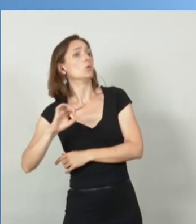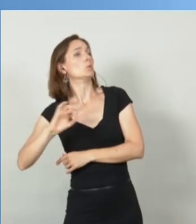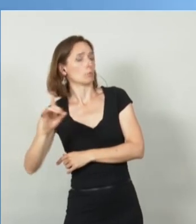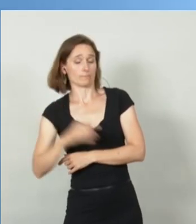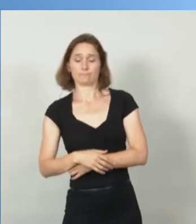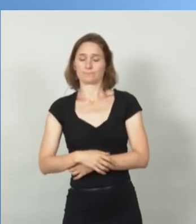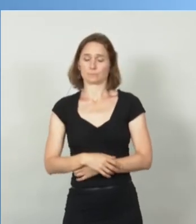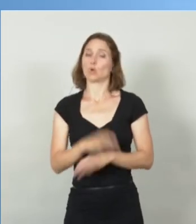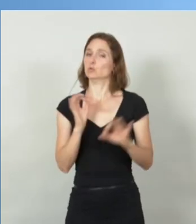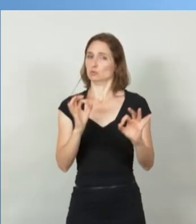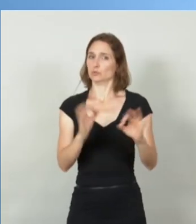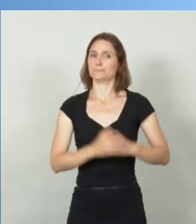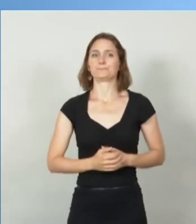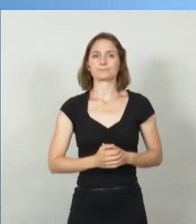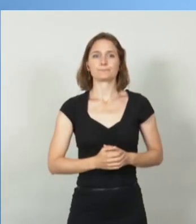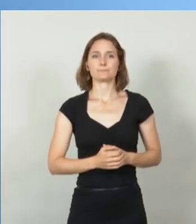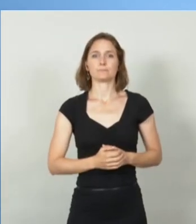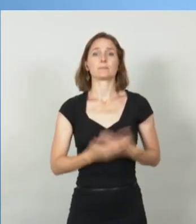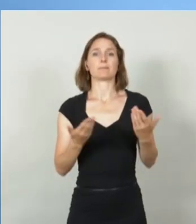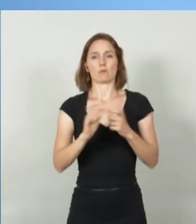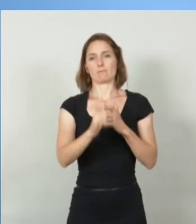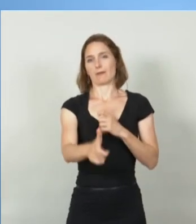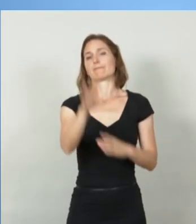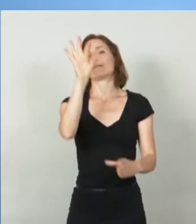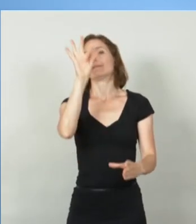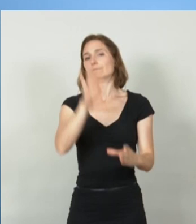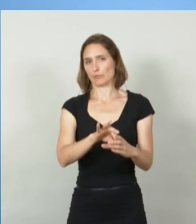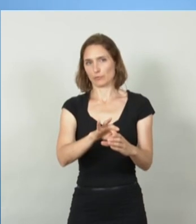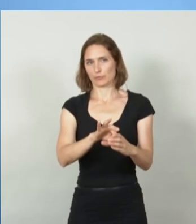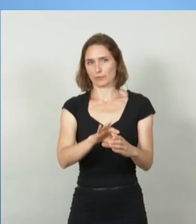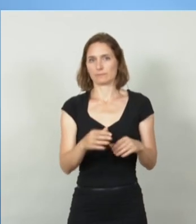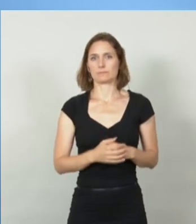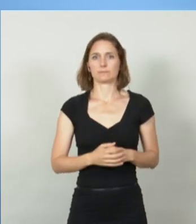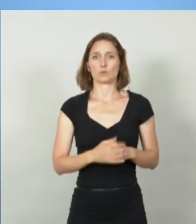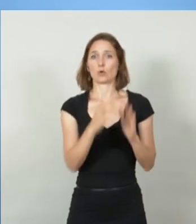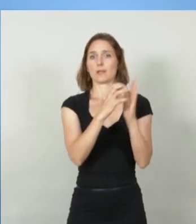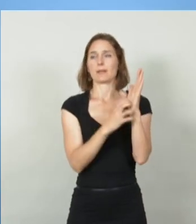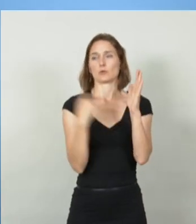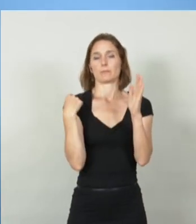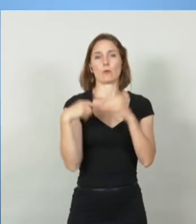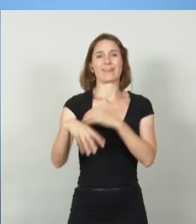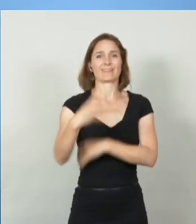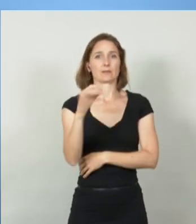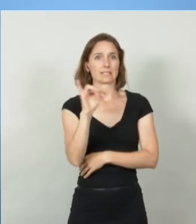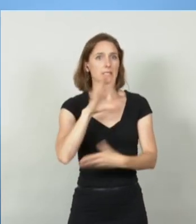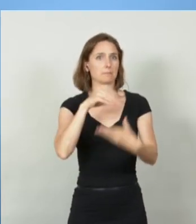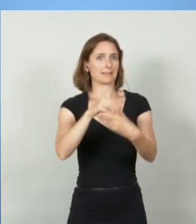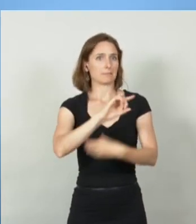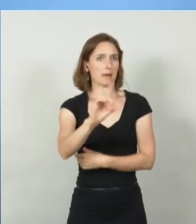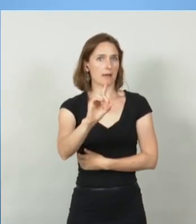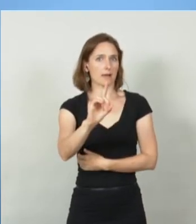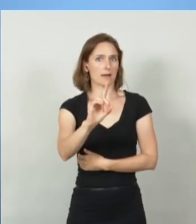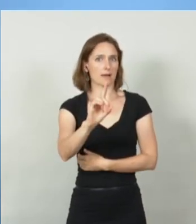à fait allez nous passons au vote des libérations numéro 14 qui ne prend pas par au vote